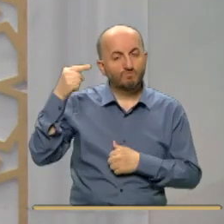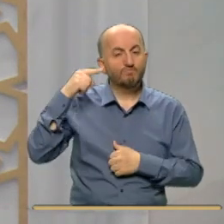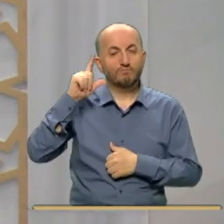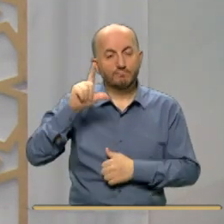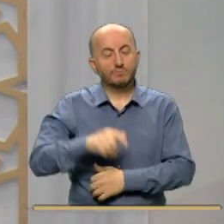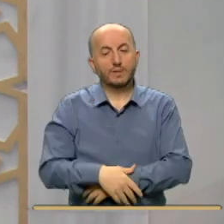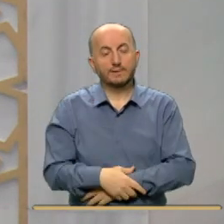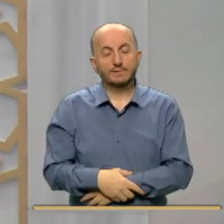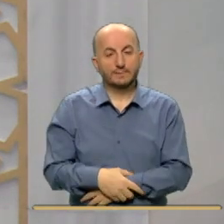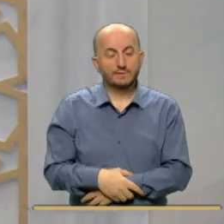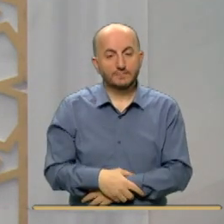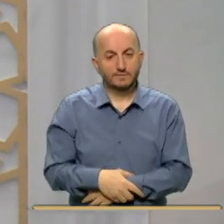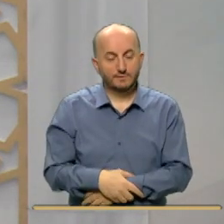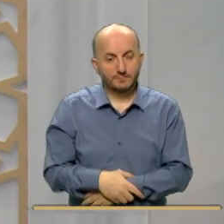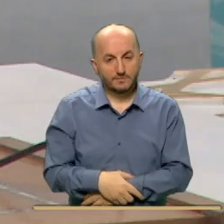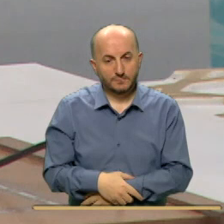kardeşlerim.